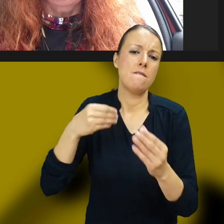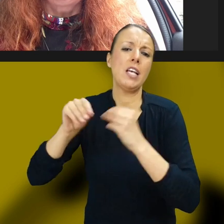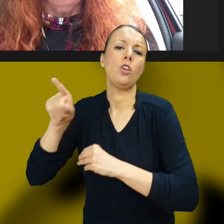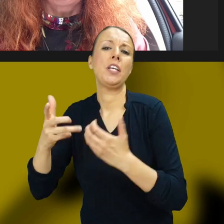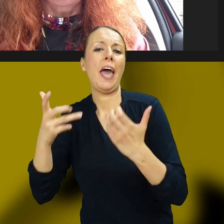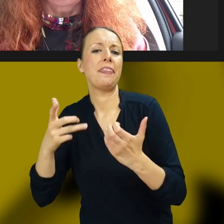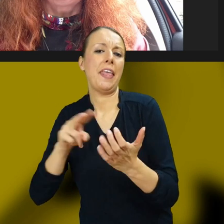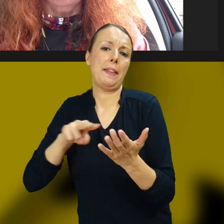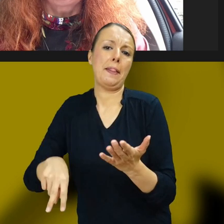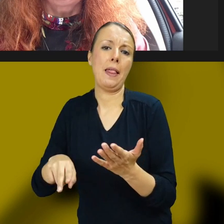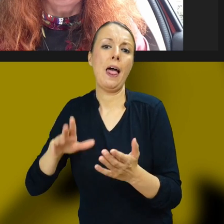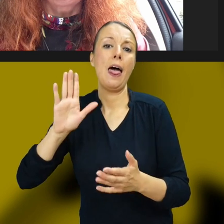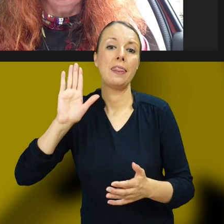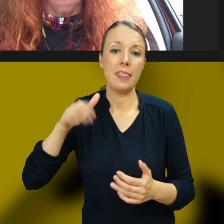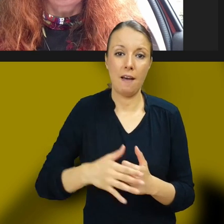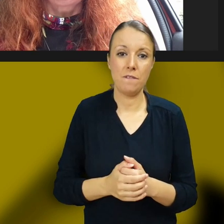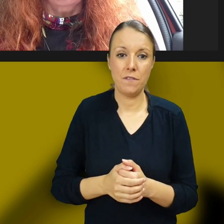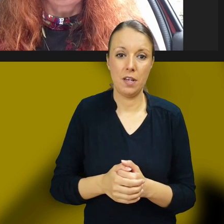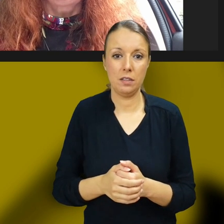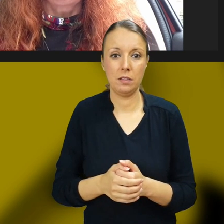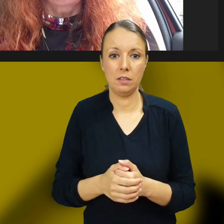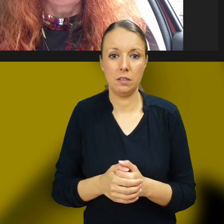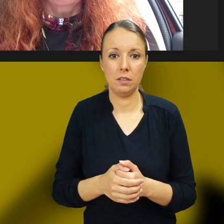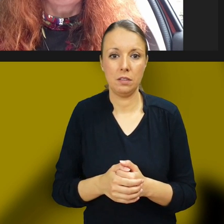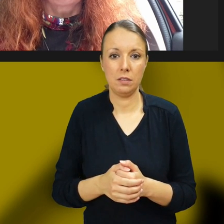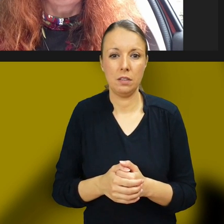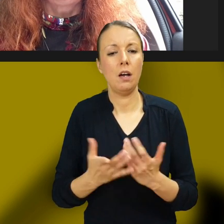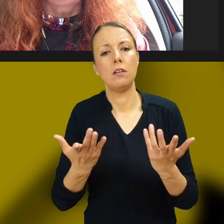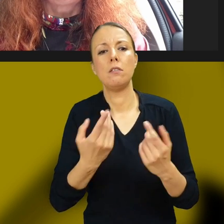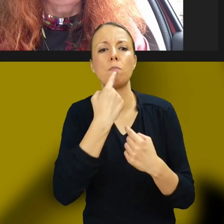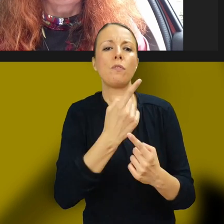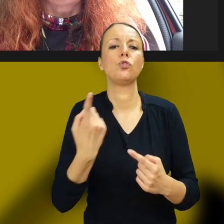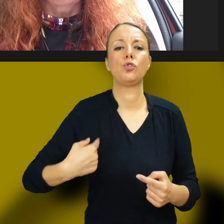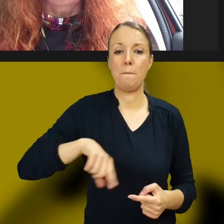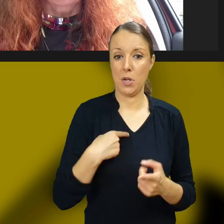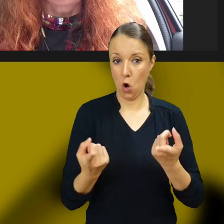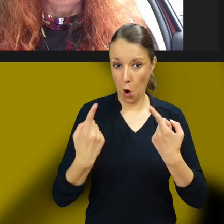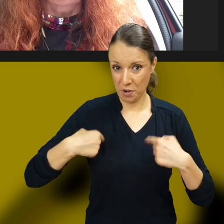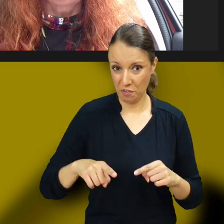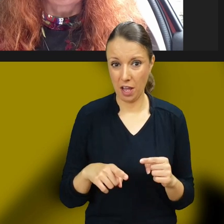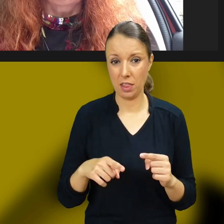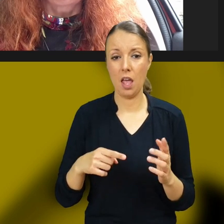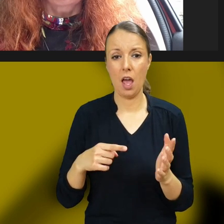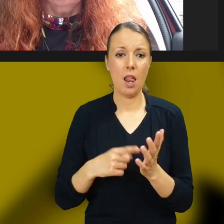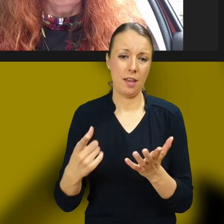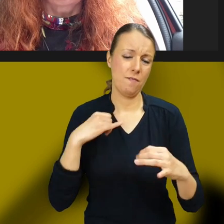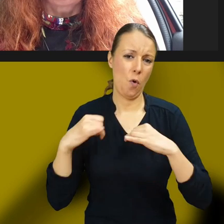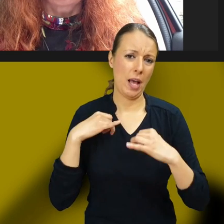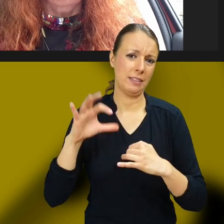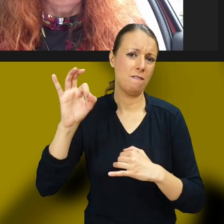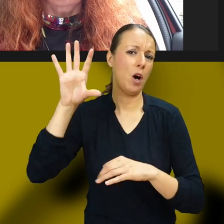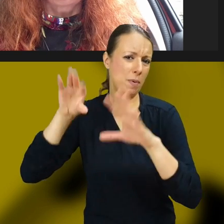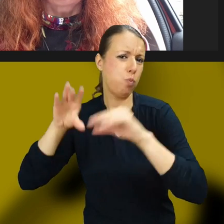policzyć i odjąć sobie ten argument, że jesteśmy obywatelami ciążącymi na budżecie nieszczęsnej władzy, wpychają